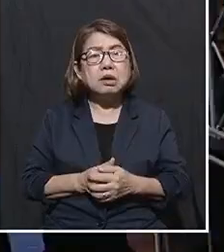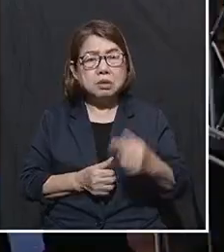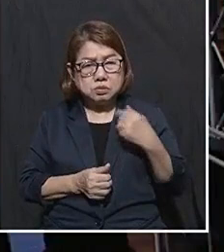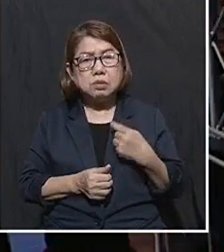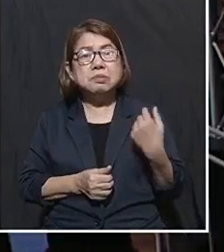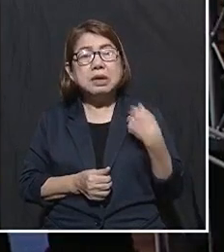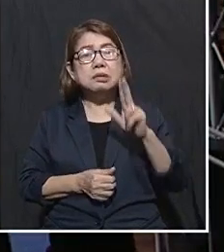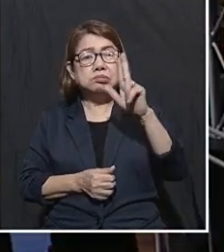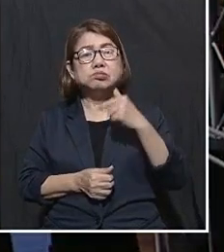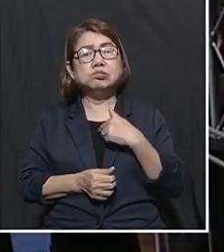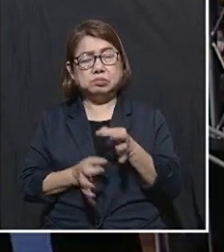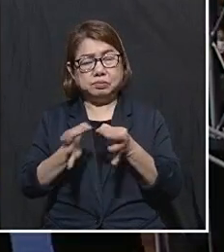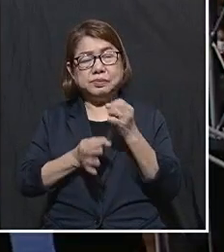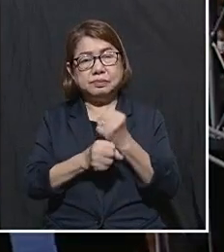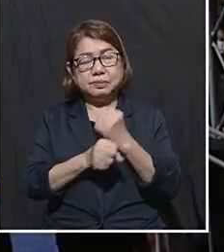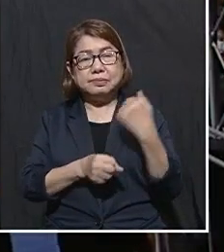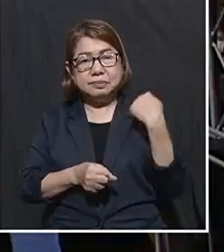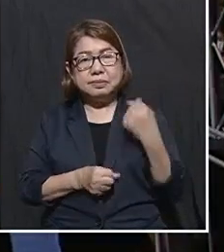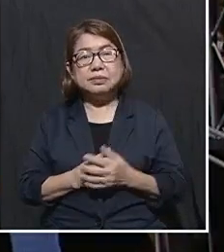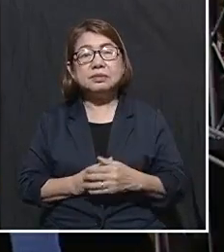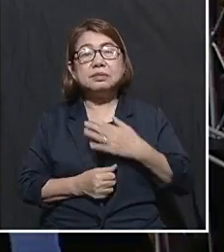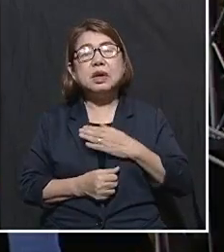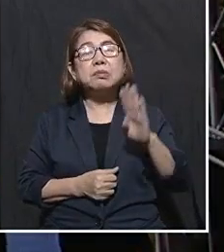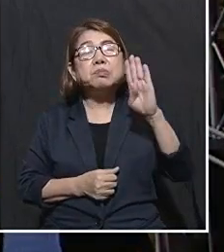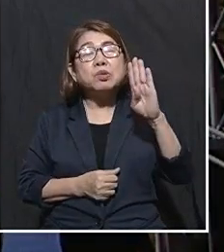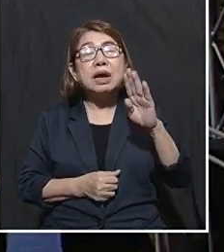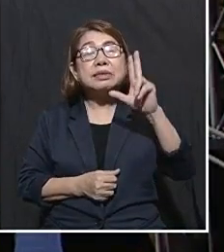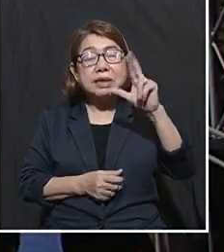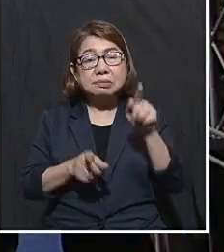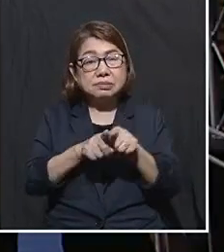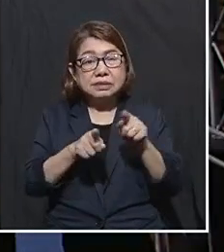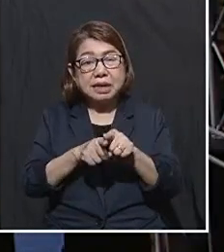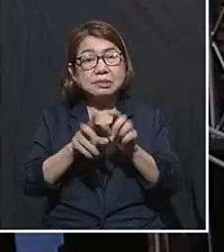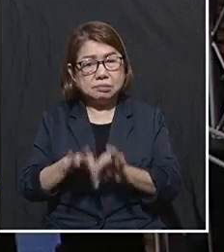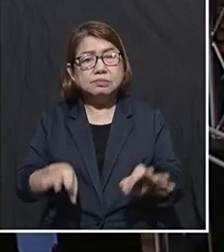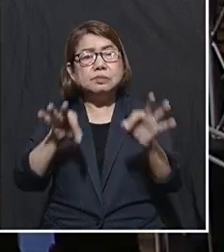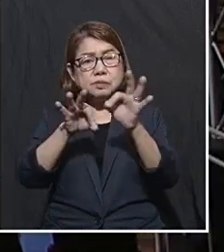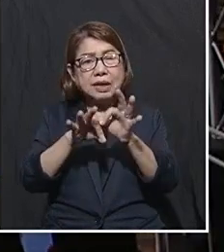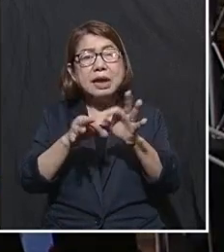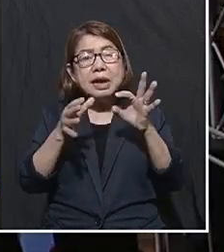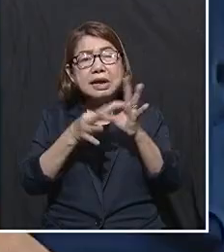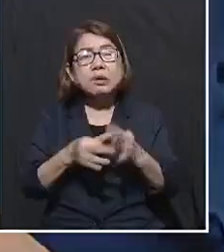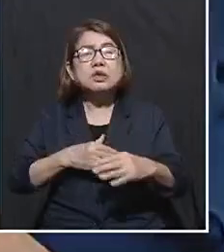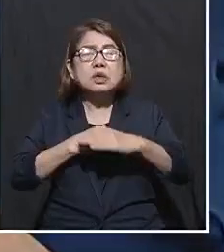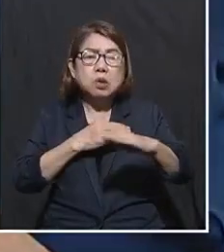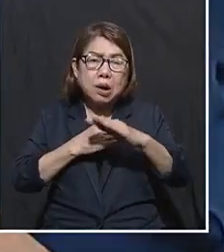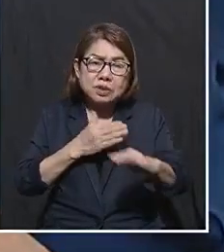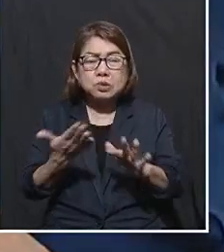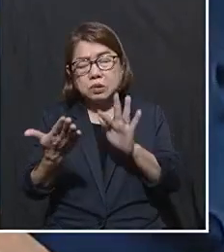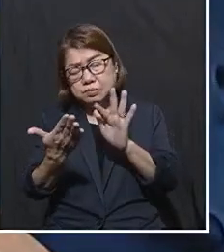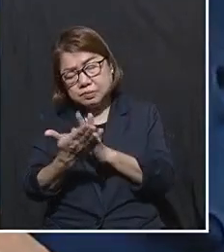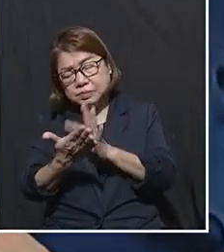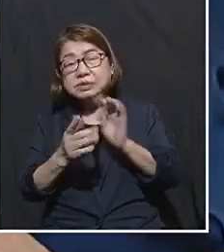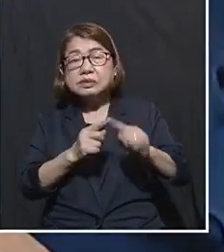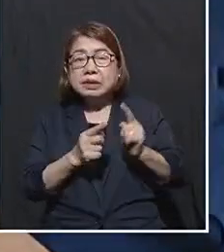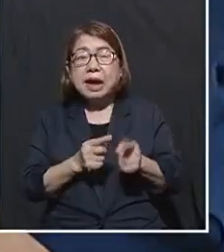ยอะเราเองในฐานะที่เป็นบริษัทนะครับเราก็ให้ความสำคัญในเชิงของ Accessibility เนาะว่าคนจะเข้าถึงใน